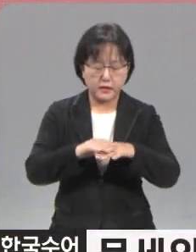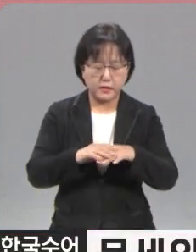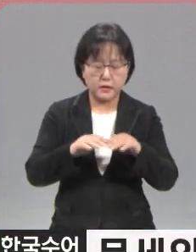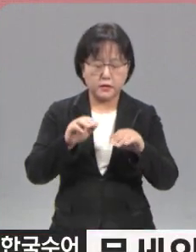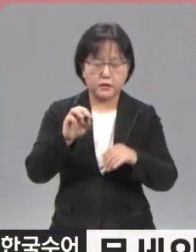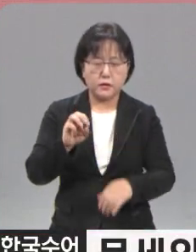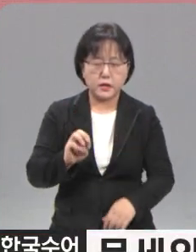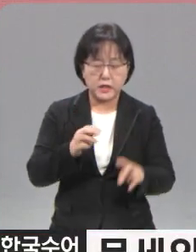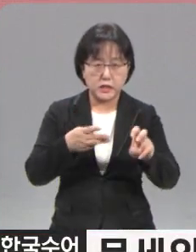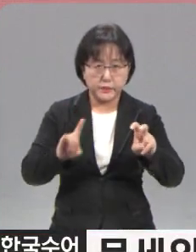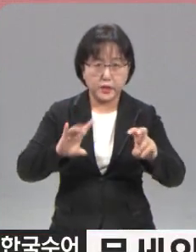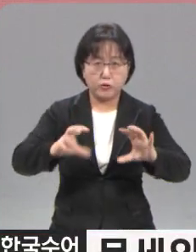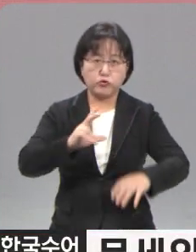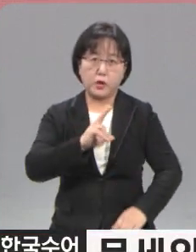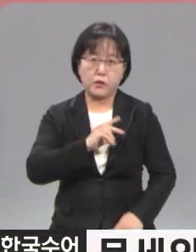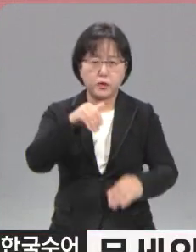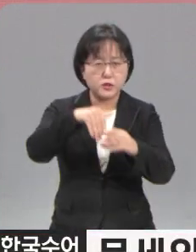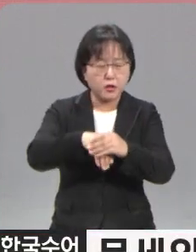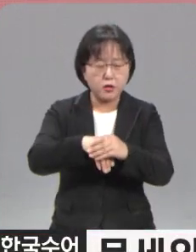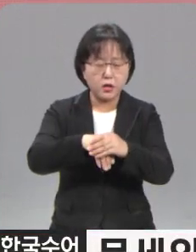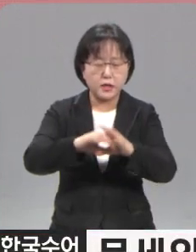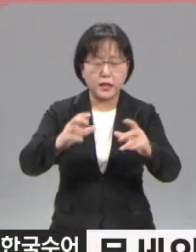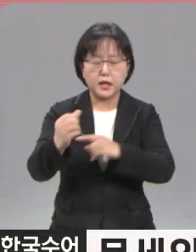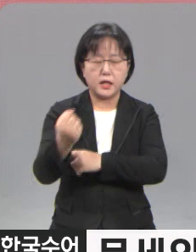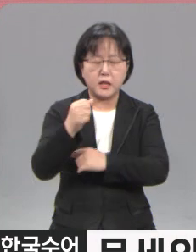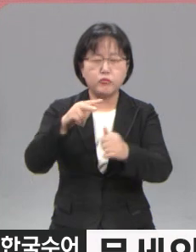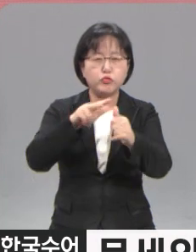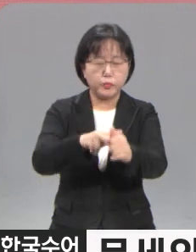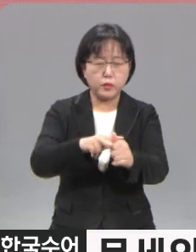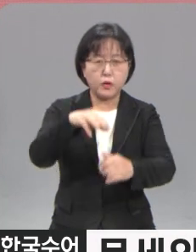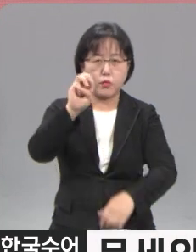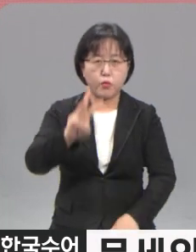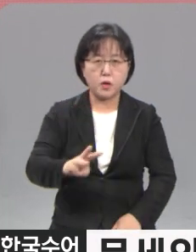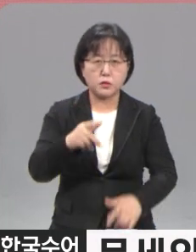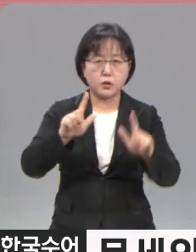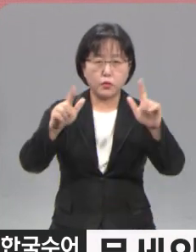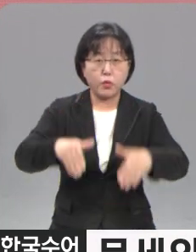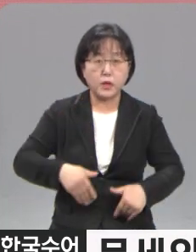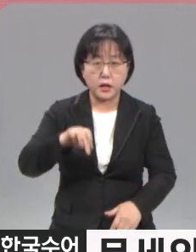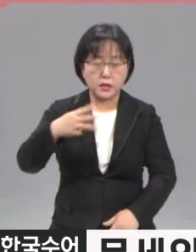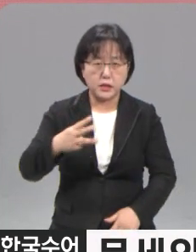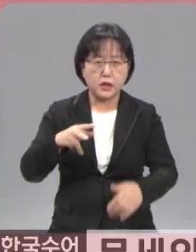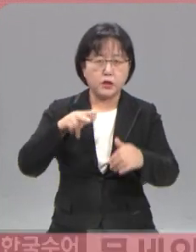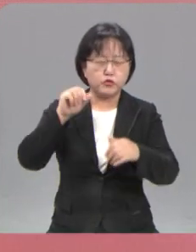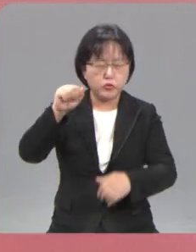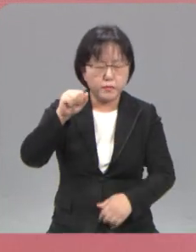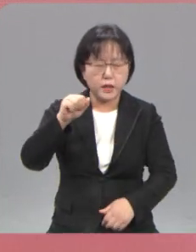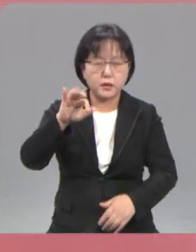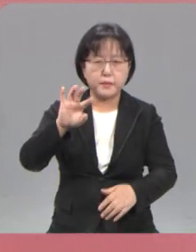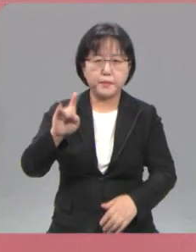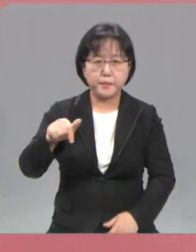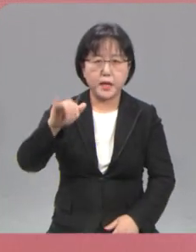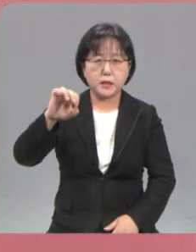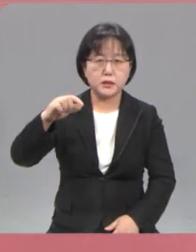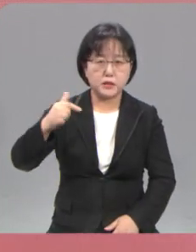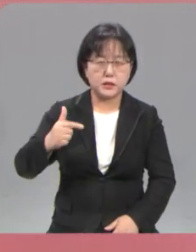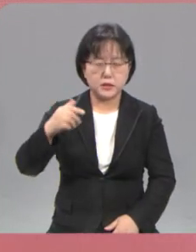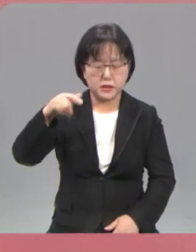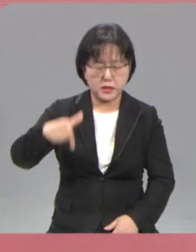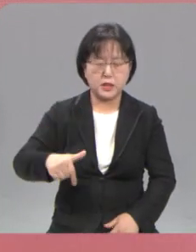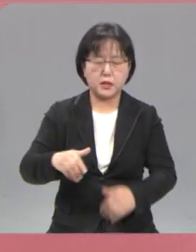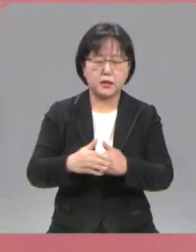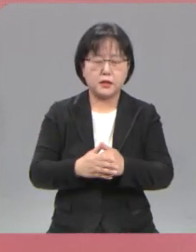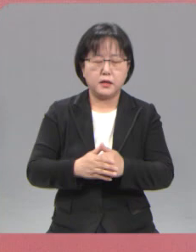안녕하십니까 22대 국회의원 선거의 국민의 힘 후보로 광주 동남을 출마하는 박은식 먼저 서울에서